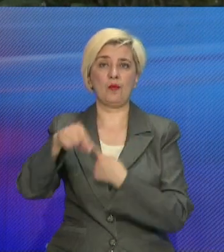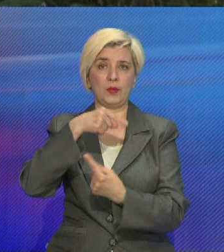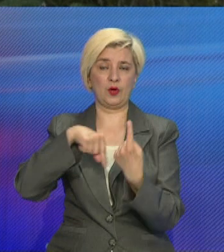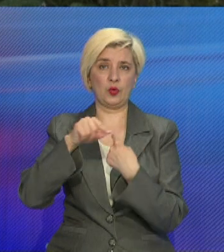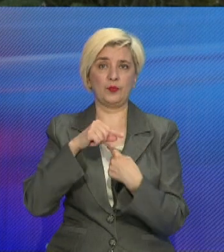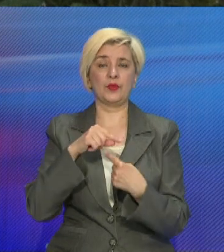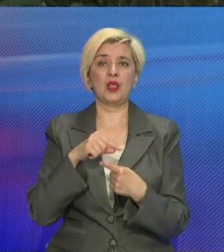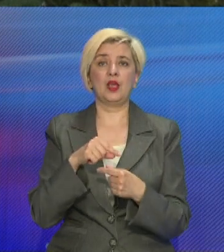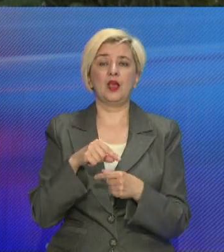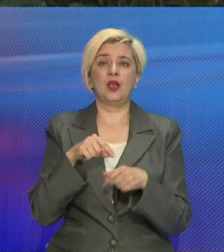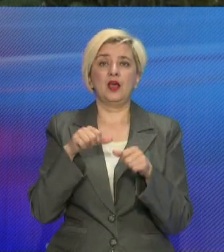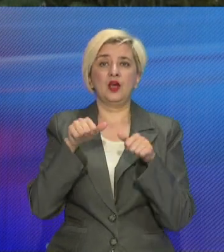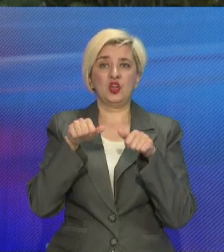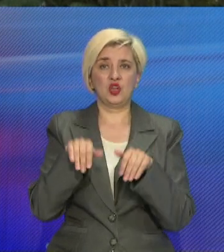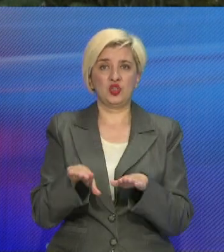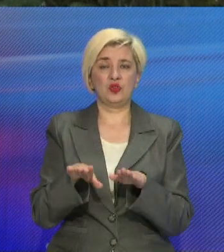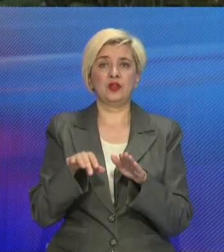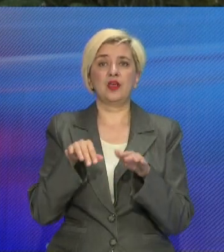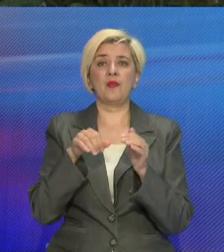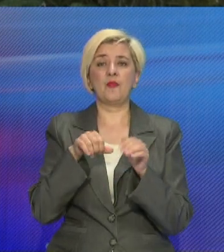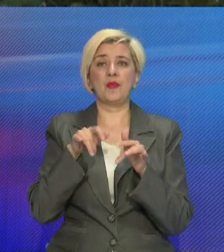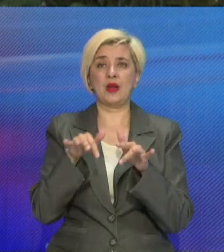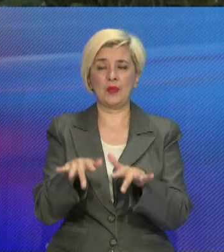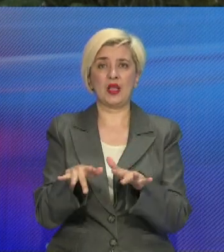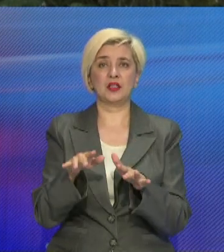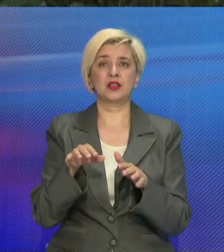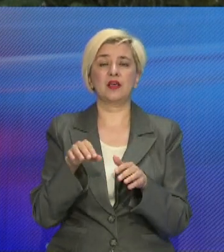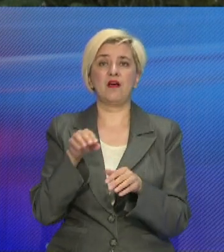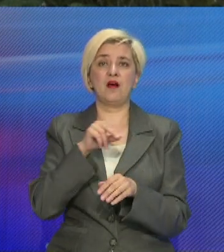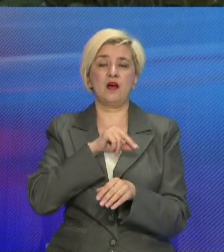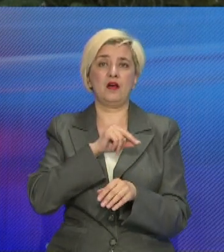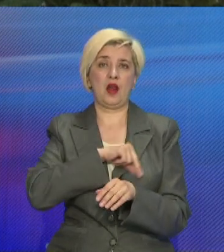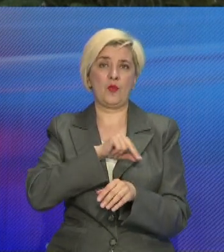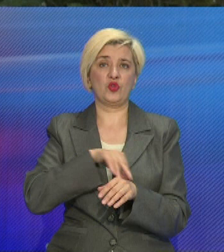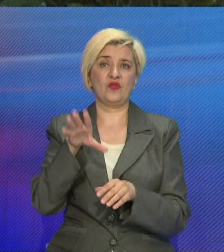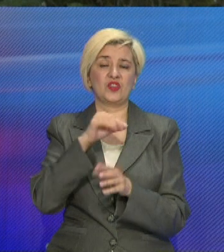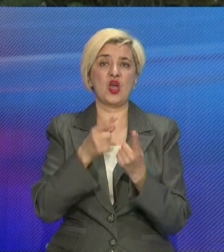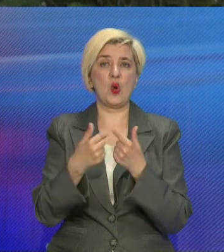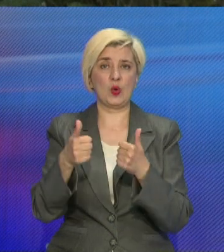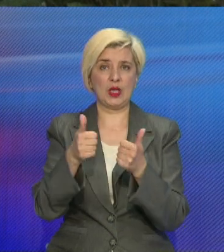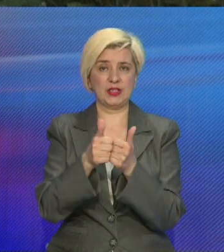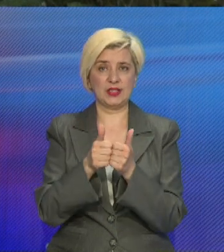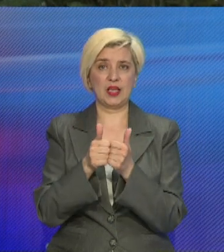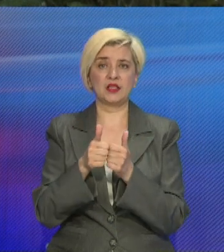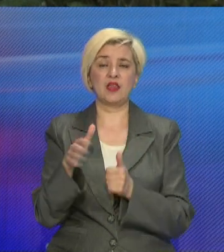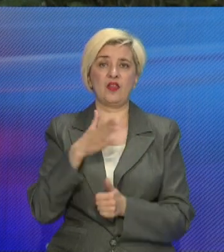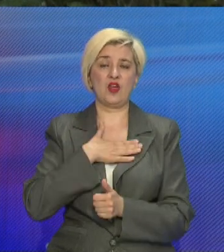наведению порядка на земле задействованы практически все организации нашей области, начиная